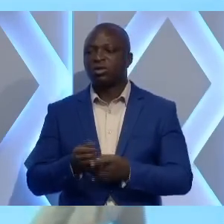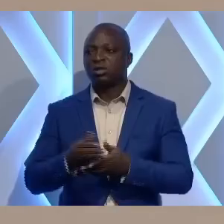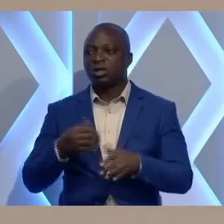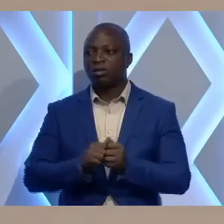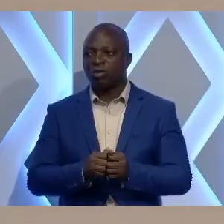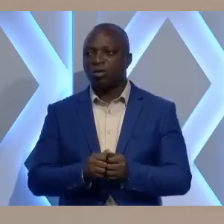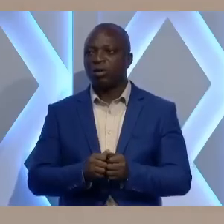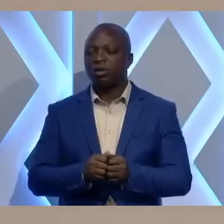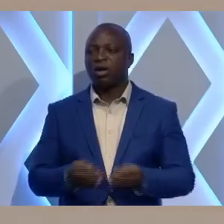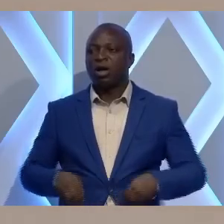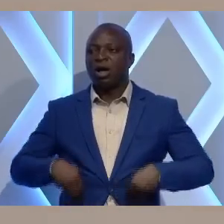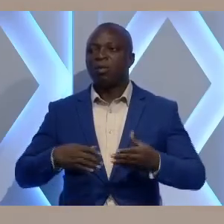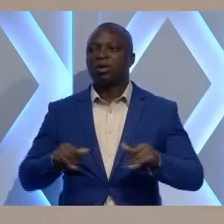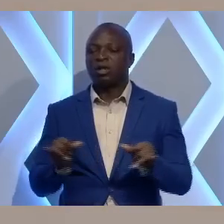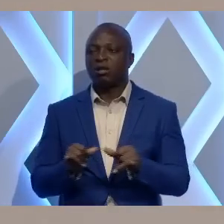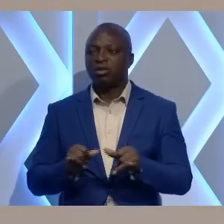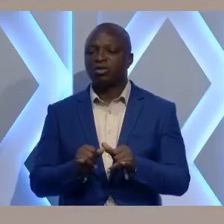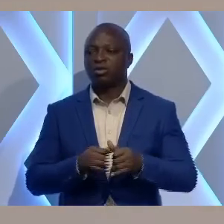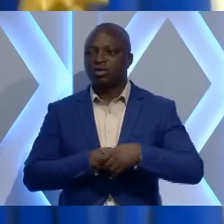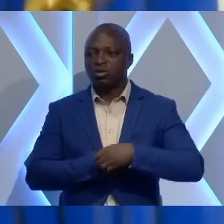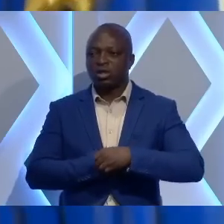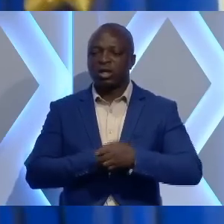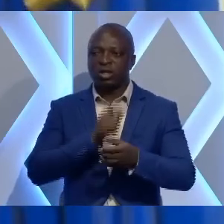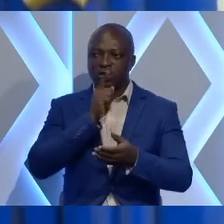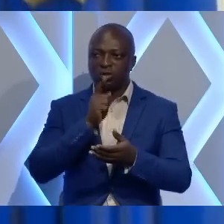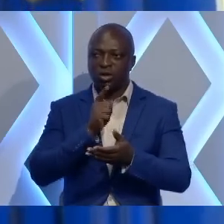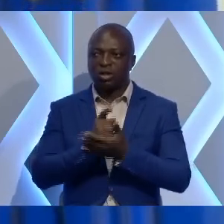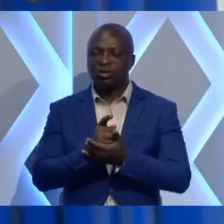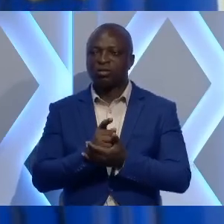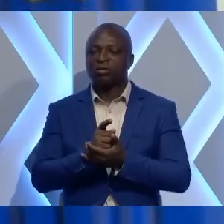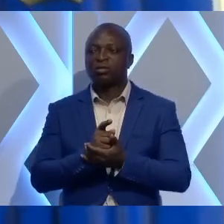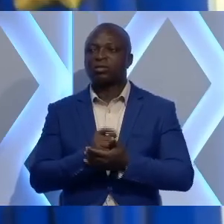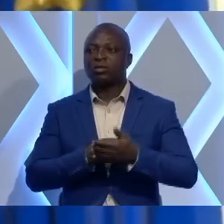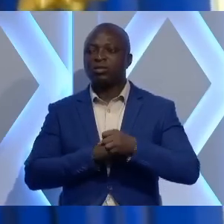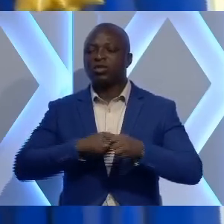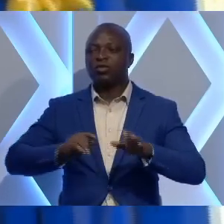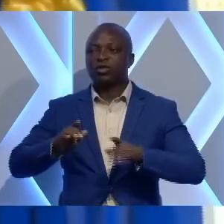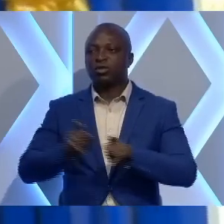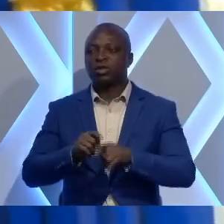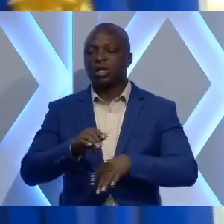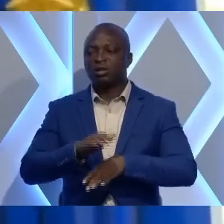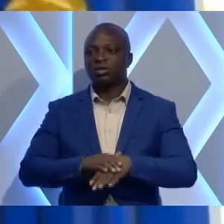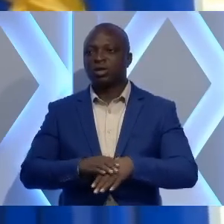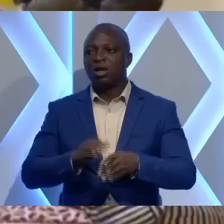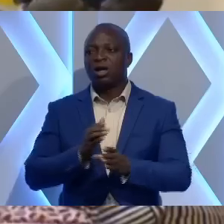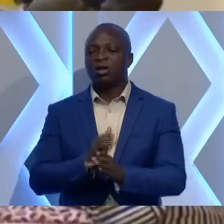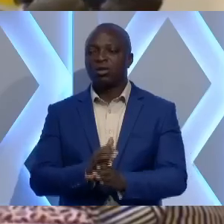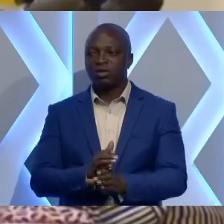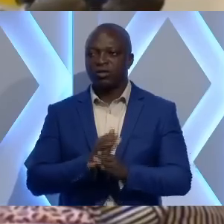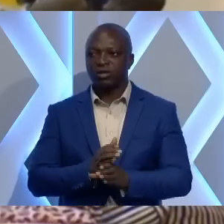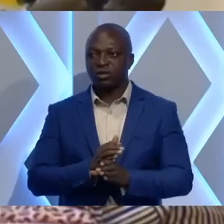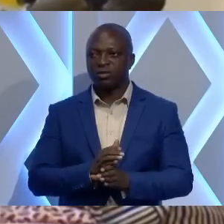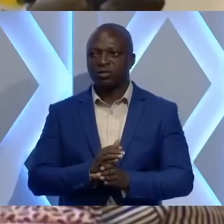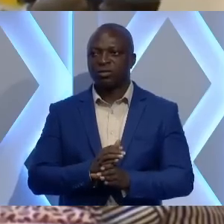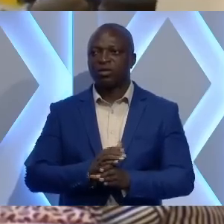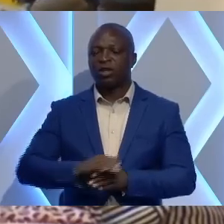préoccupations, accroître les mesures de sûreté et de sécurité chimique. La sécurité, nous faisons allusion à leur conservation. Il va falloir